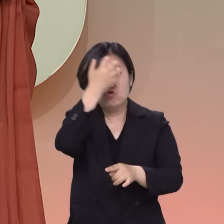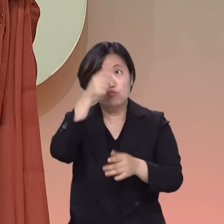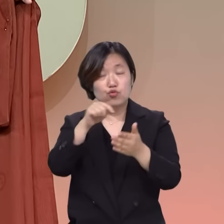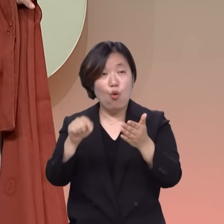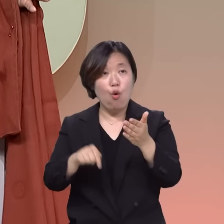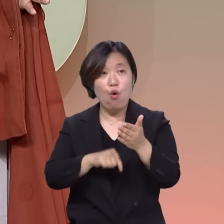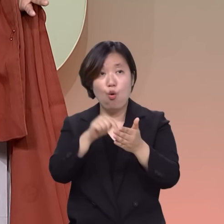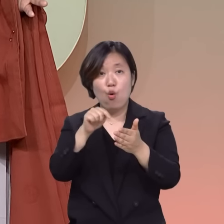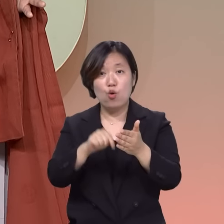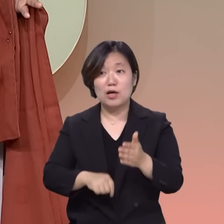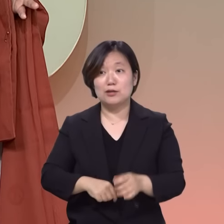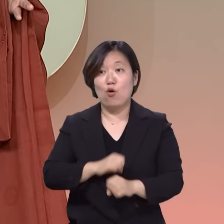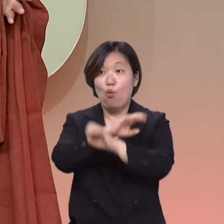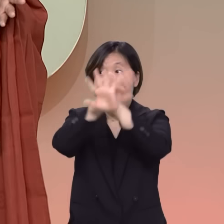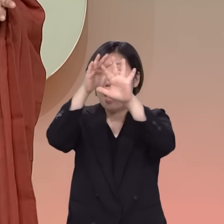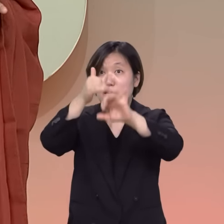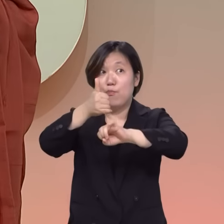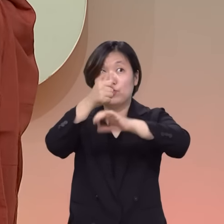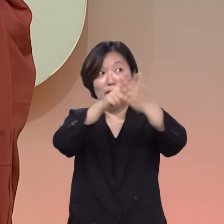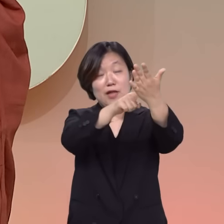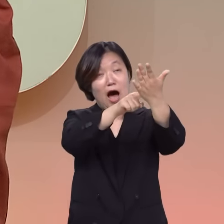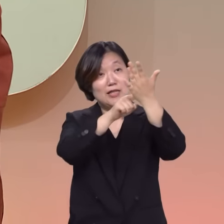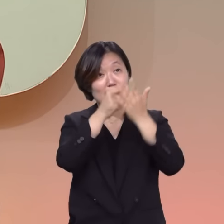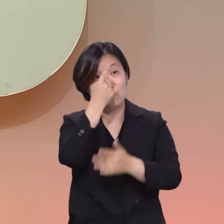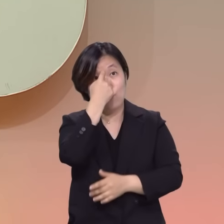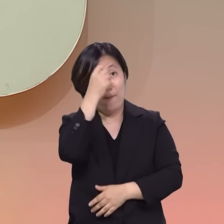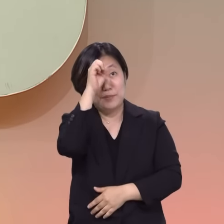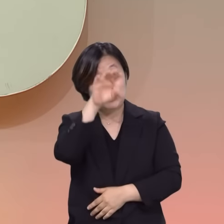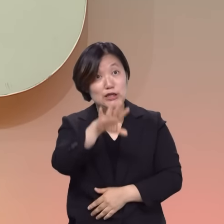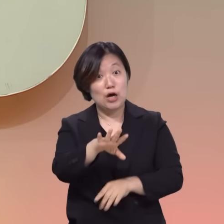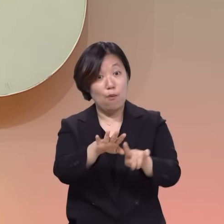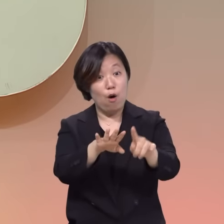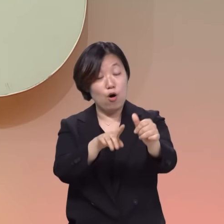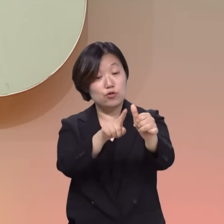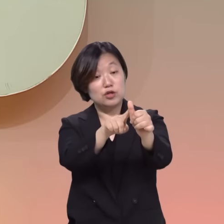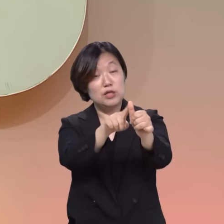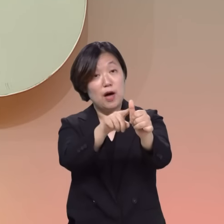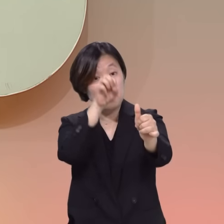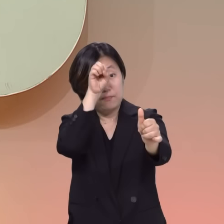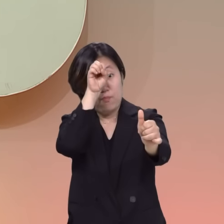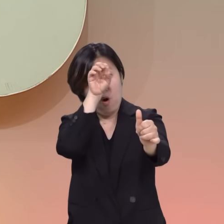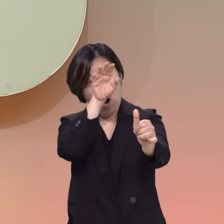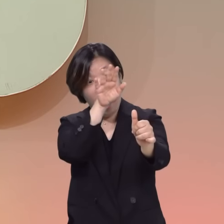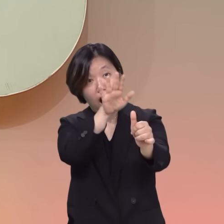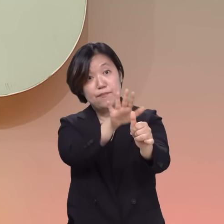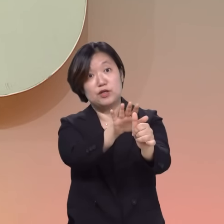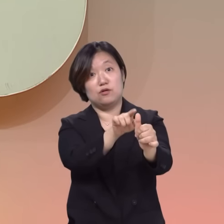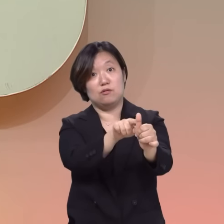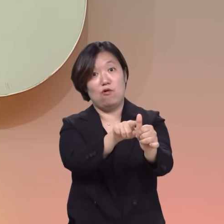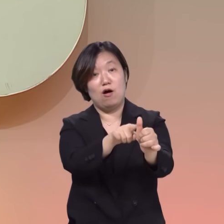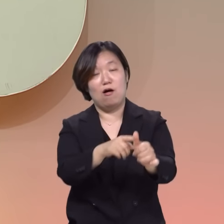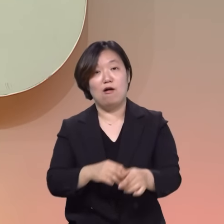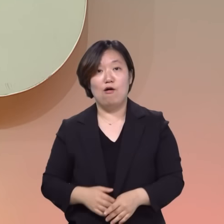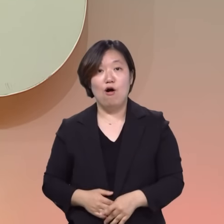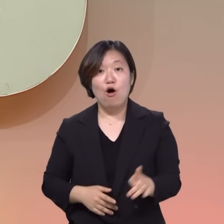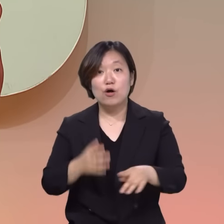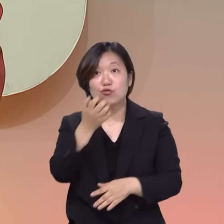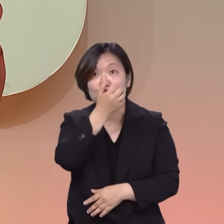관세보살 광명에 그리고 새벽에 눈을 딱 떴는데 새벽에 눈을